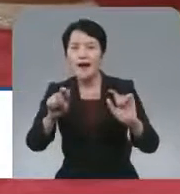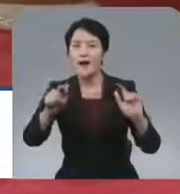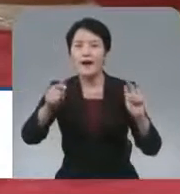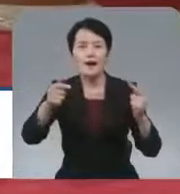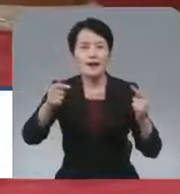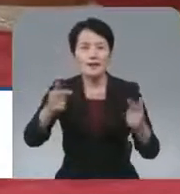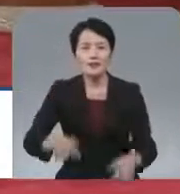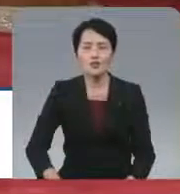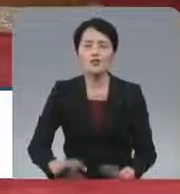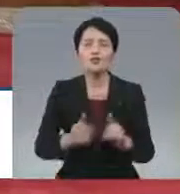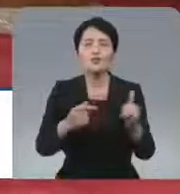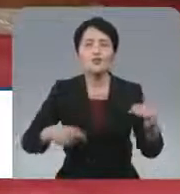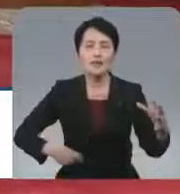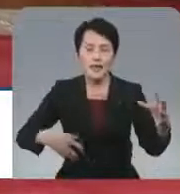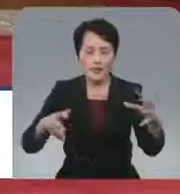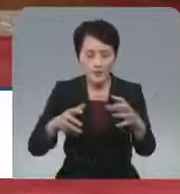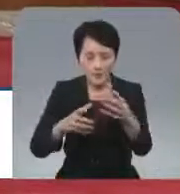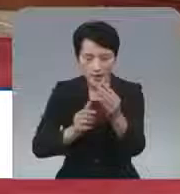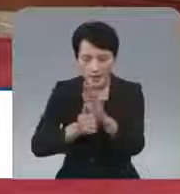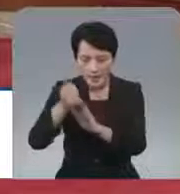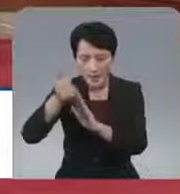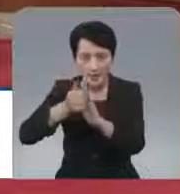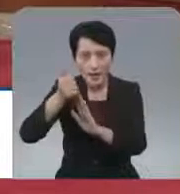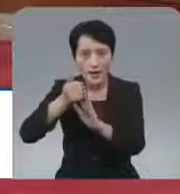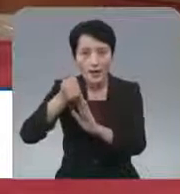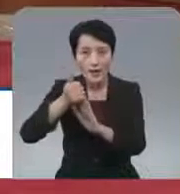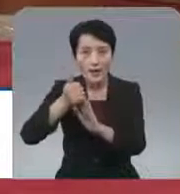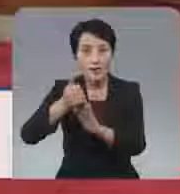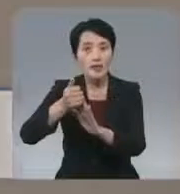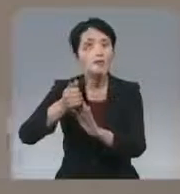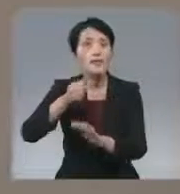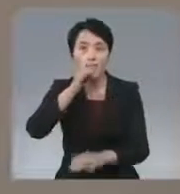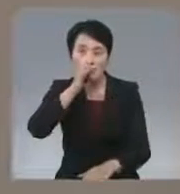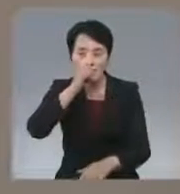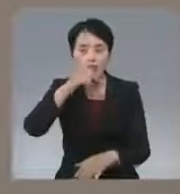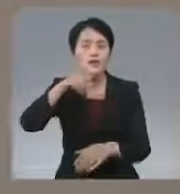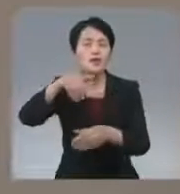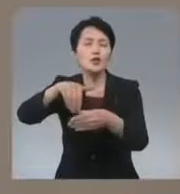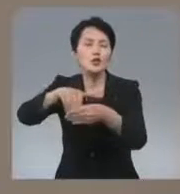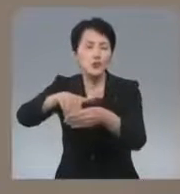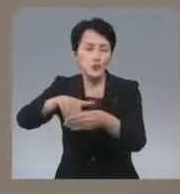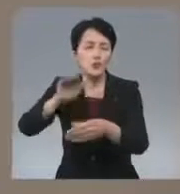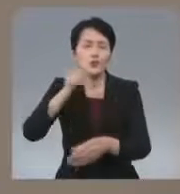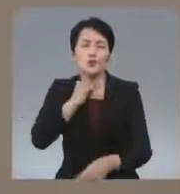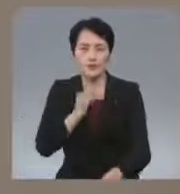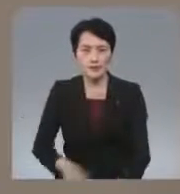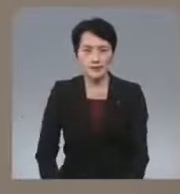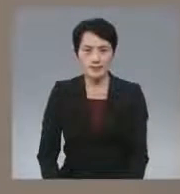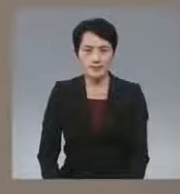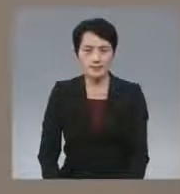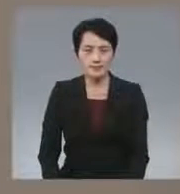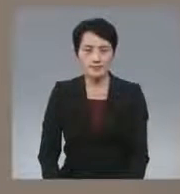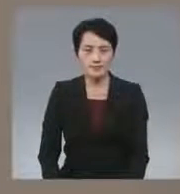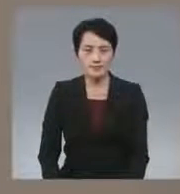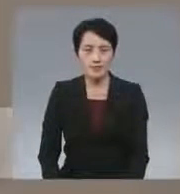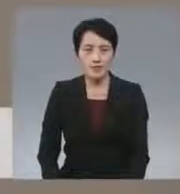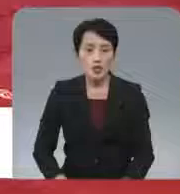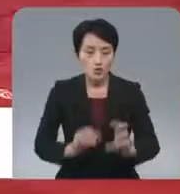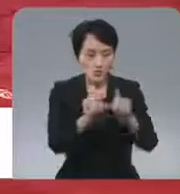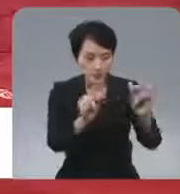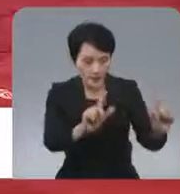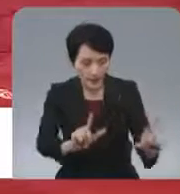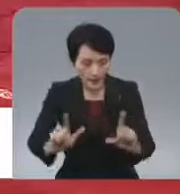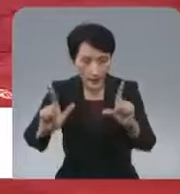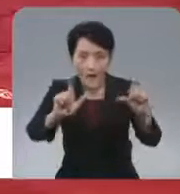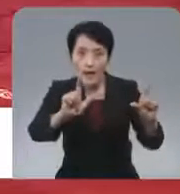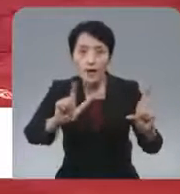表新年致辞。文在寅表示，希望今年的总统选举成为围绕国民生活和国家未来